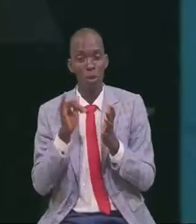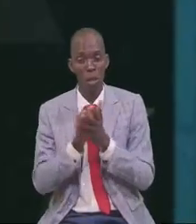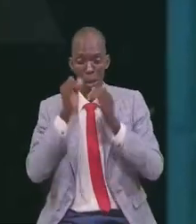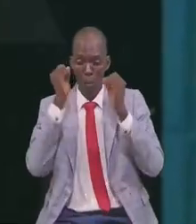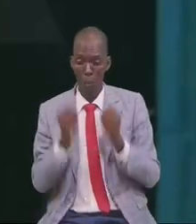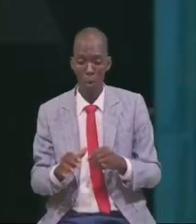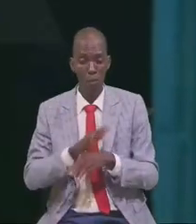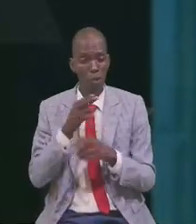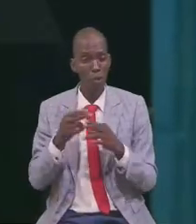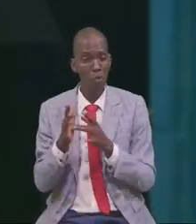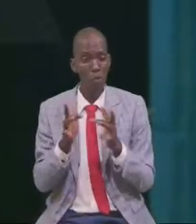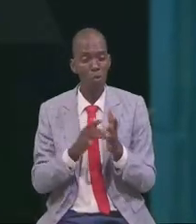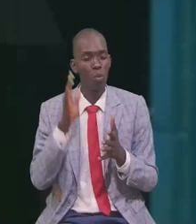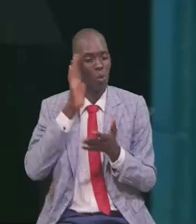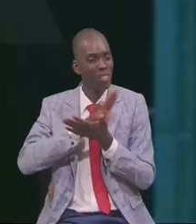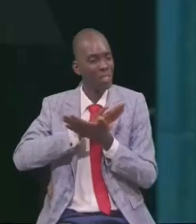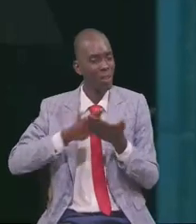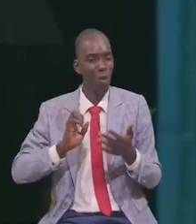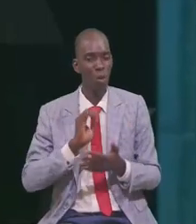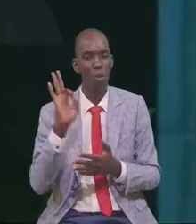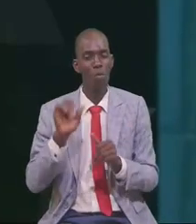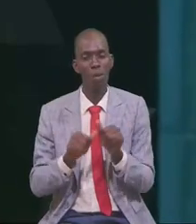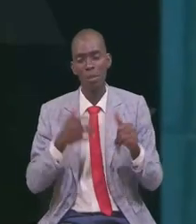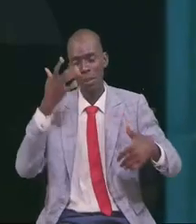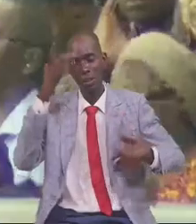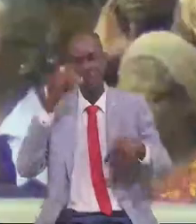balayer toute maladie de ton corps au nom de Jésus.